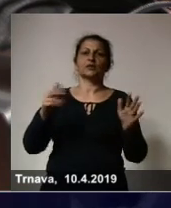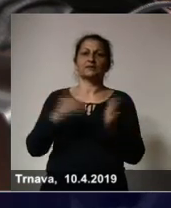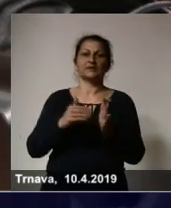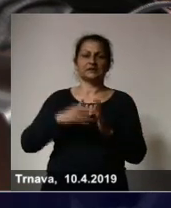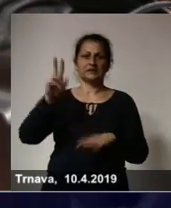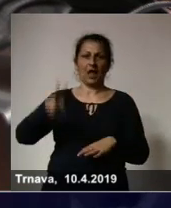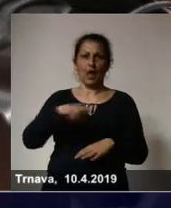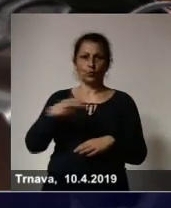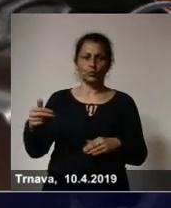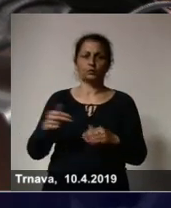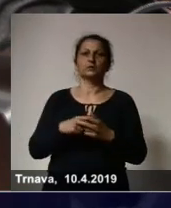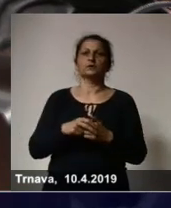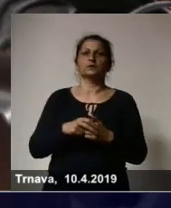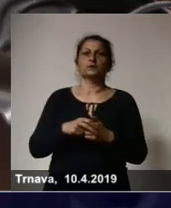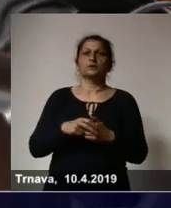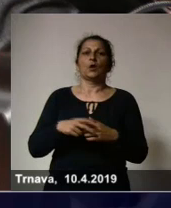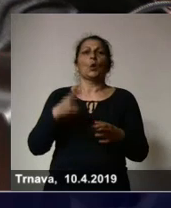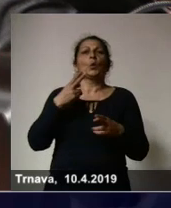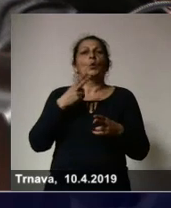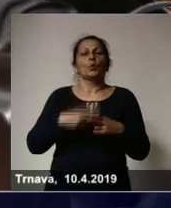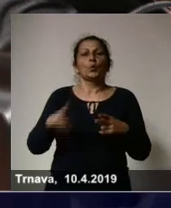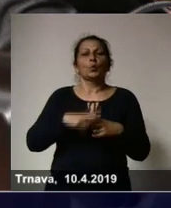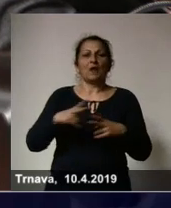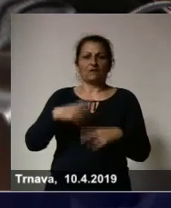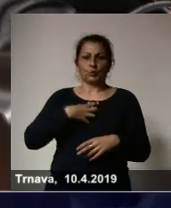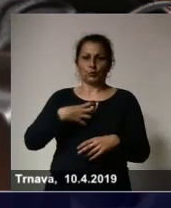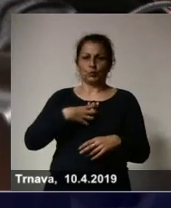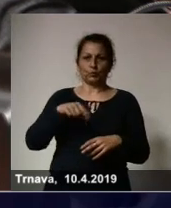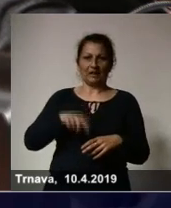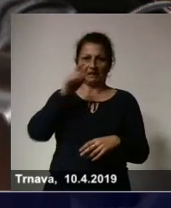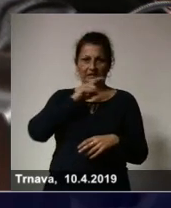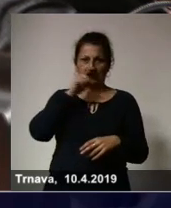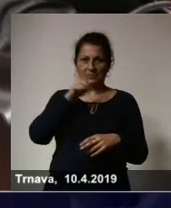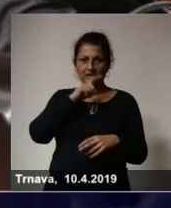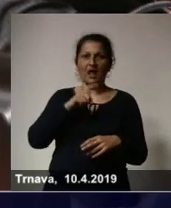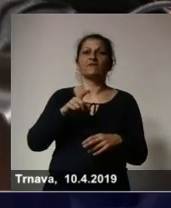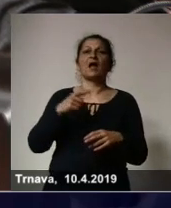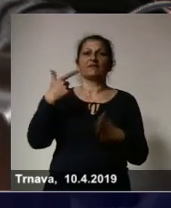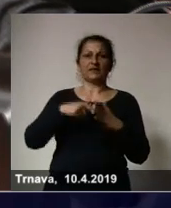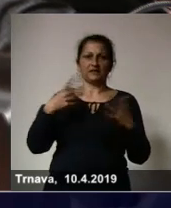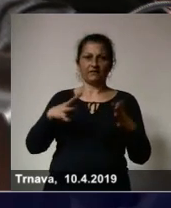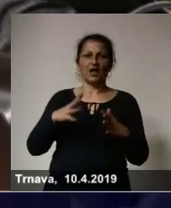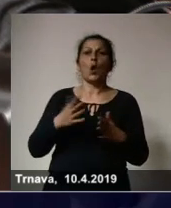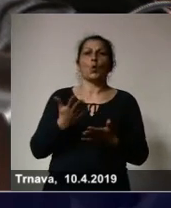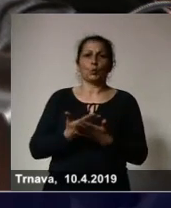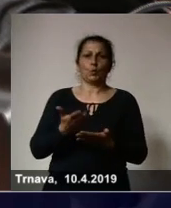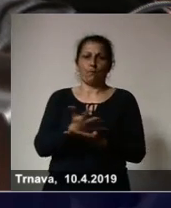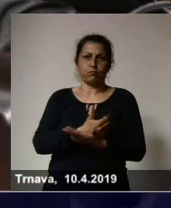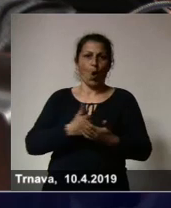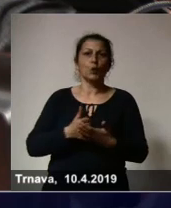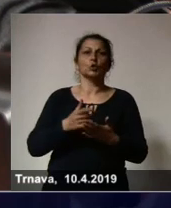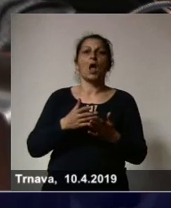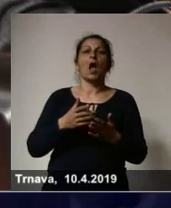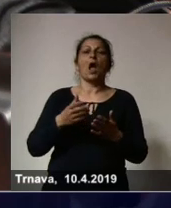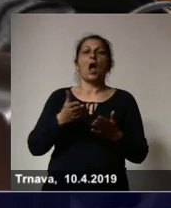1 798 000 eur. Úpravou v kompetencii župana TTSK číslo 1/2019 bola použitá čiastka 75 tisíc eur na